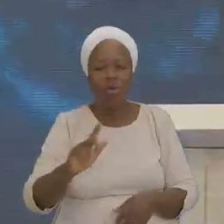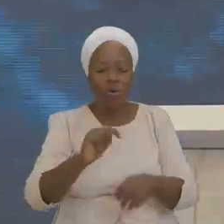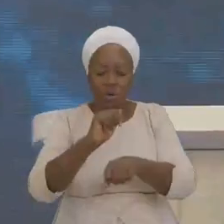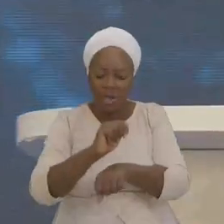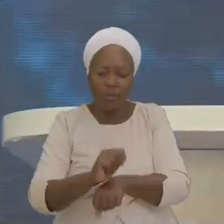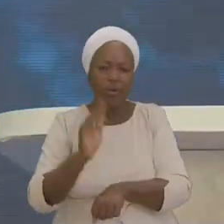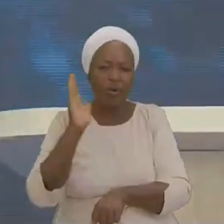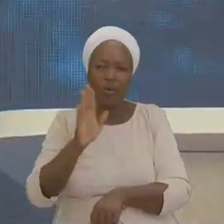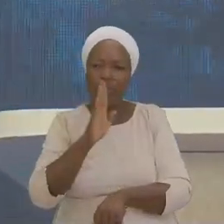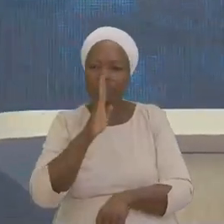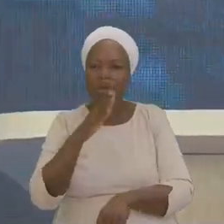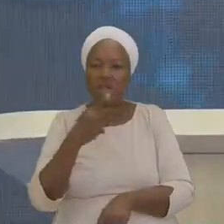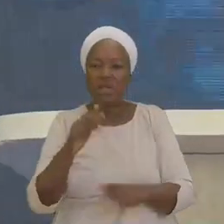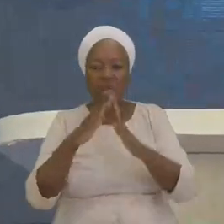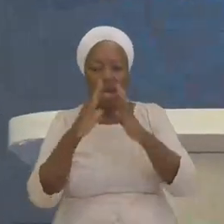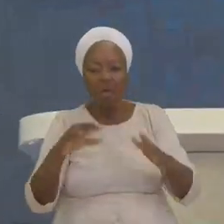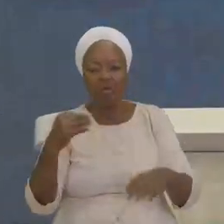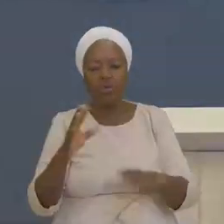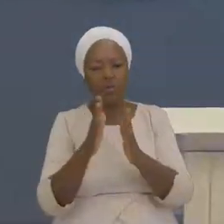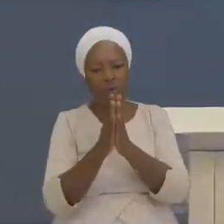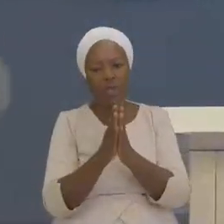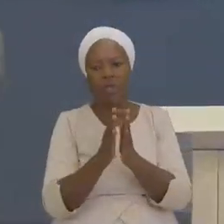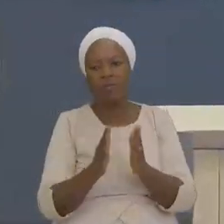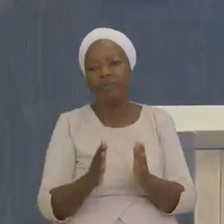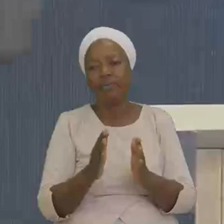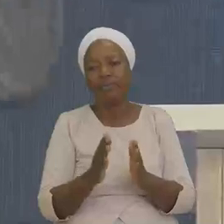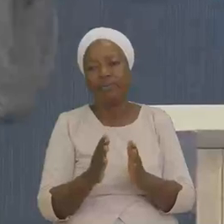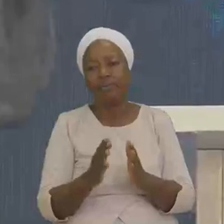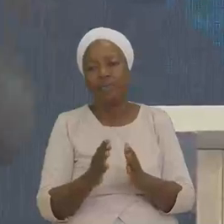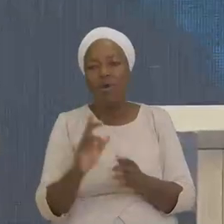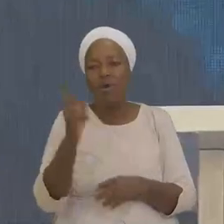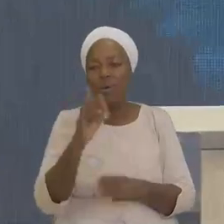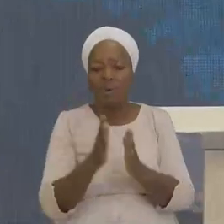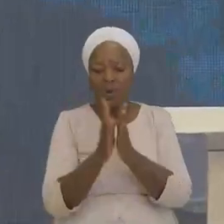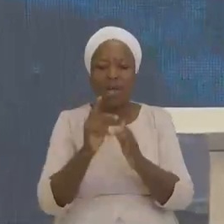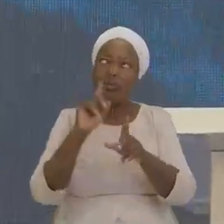il a dit que ton temple sera la maison de prière,